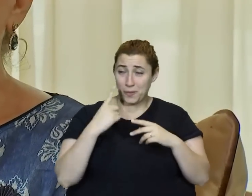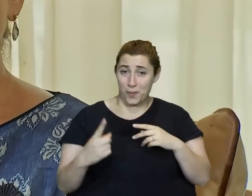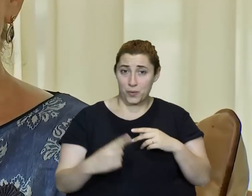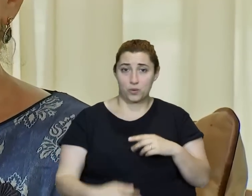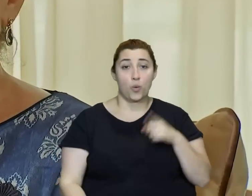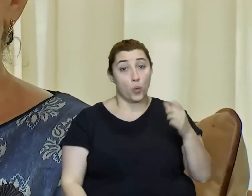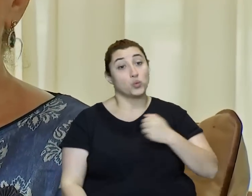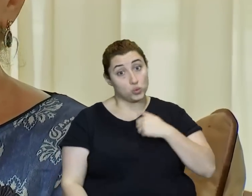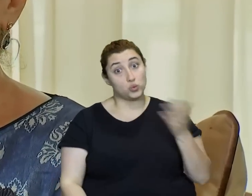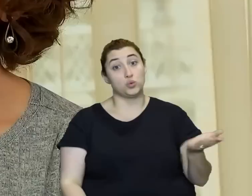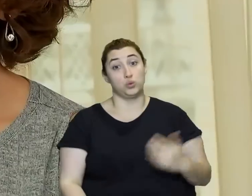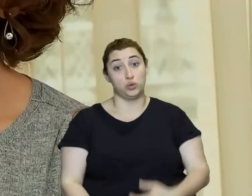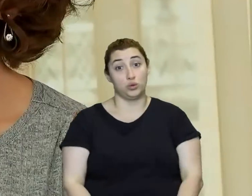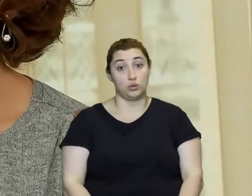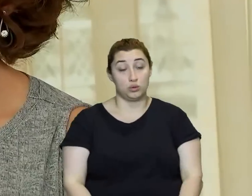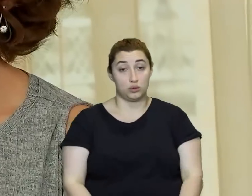O da üzüldü ama.